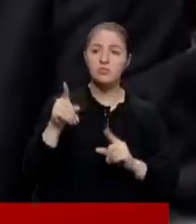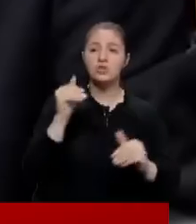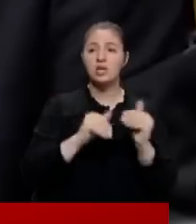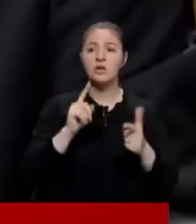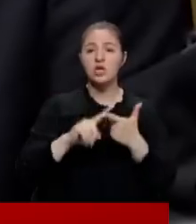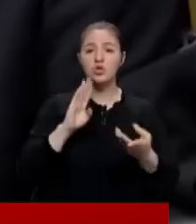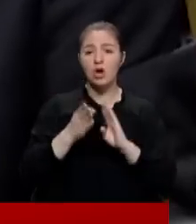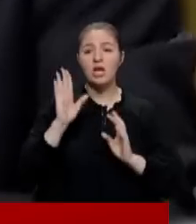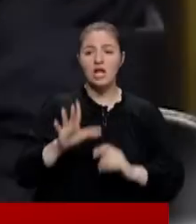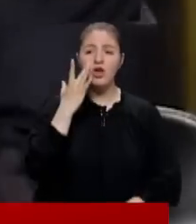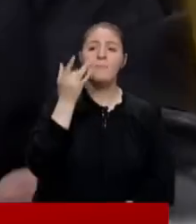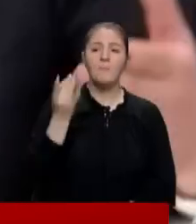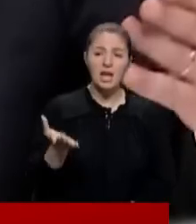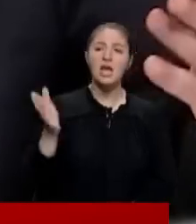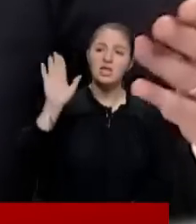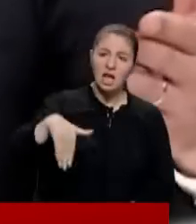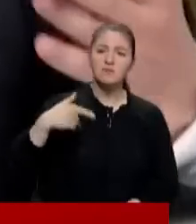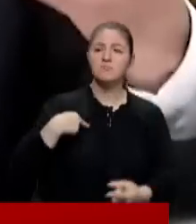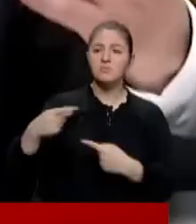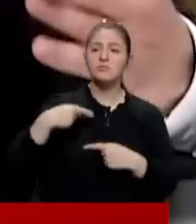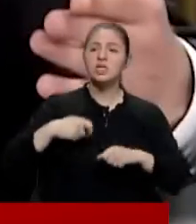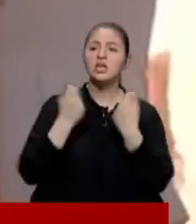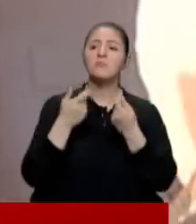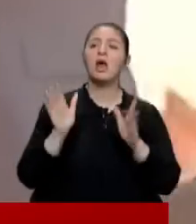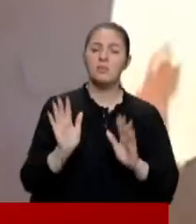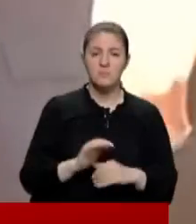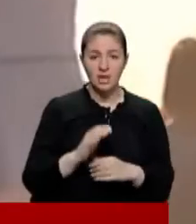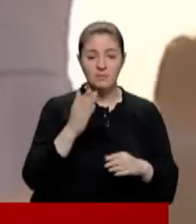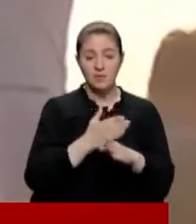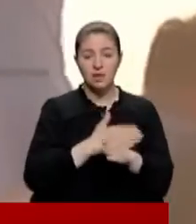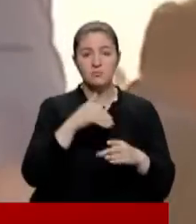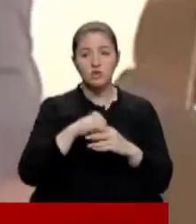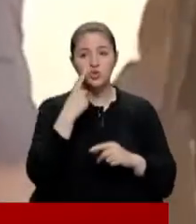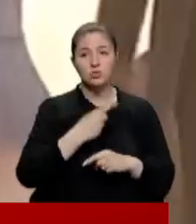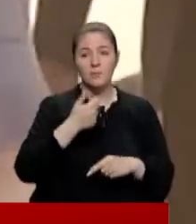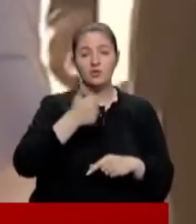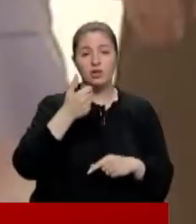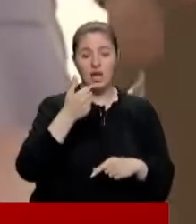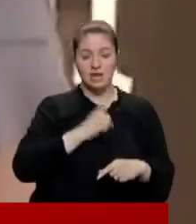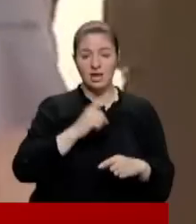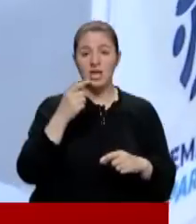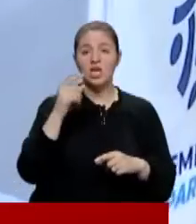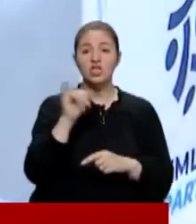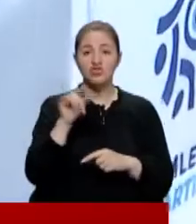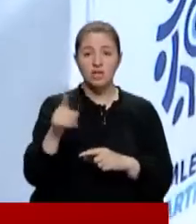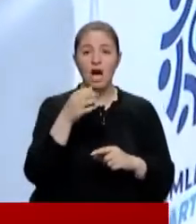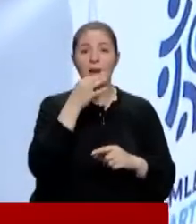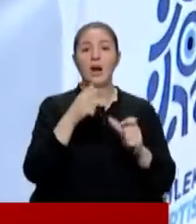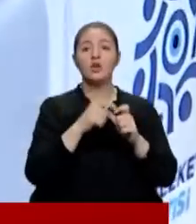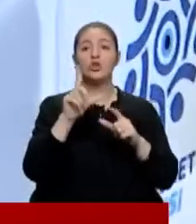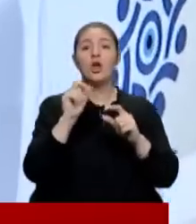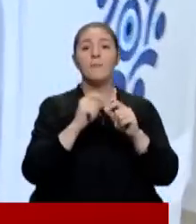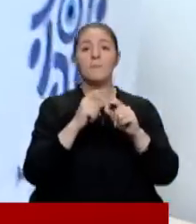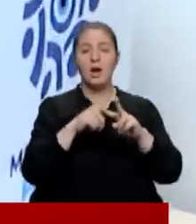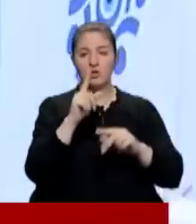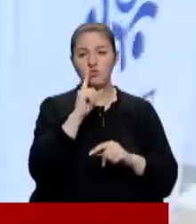seçimin ikinci Tura kalacağı da belli gelin böyle bölümümüzü incitmeyelim memleket Partisinin cumhurbaşkanı değil Muharrem İnce de haber globalde sorularını yanıtladı